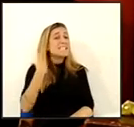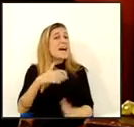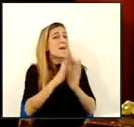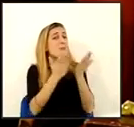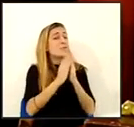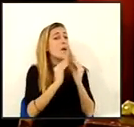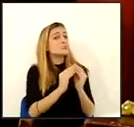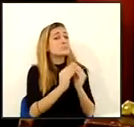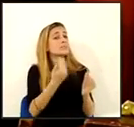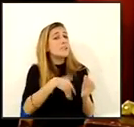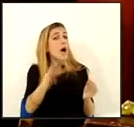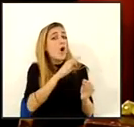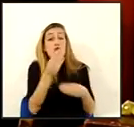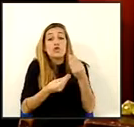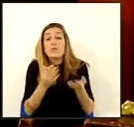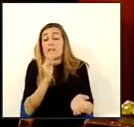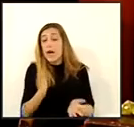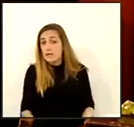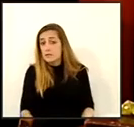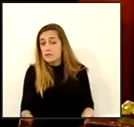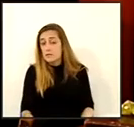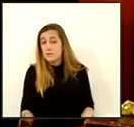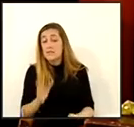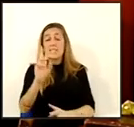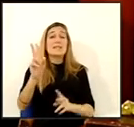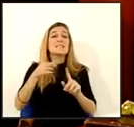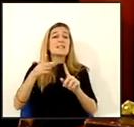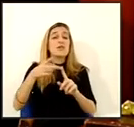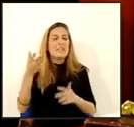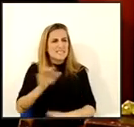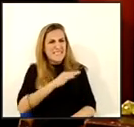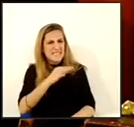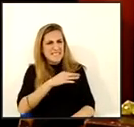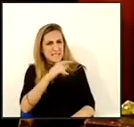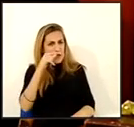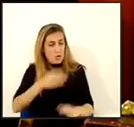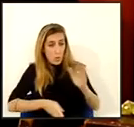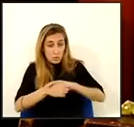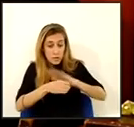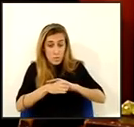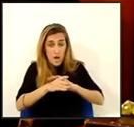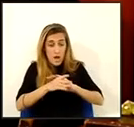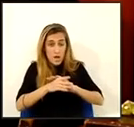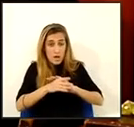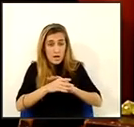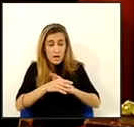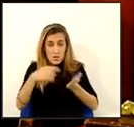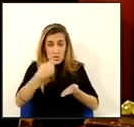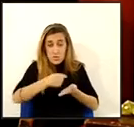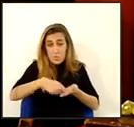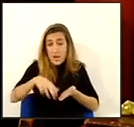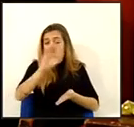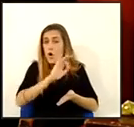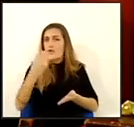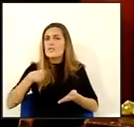no s'ha arribat a elaborar fins al dia d'avui. I la segona seria si aquest senyor continua en nòmina en aquest Ajuntament o s'ha rescindit